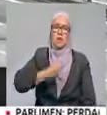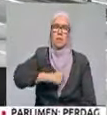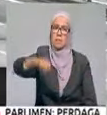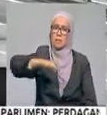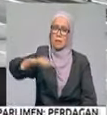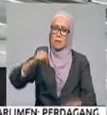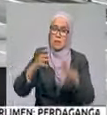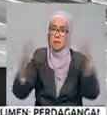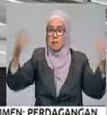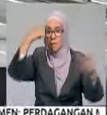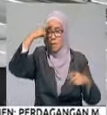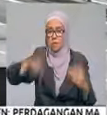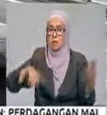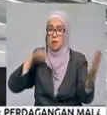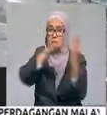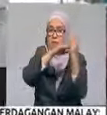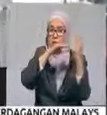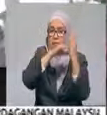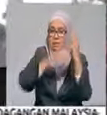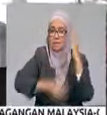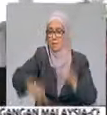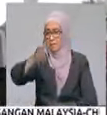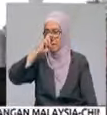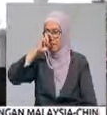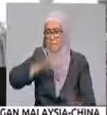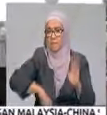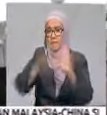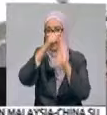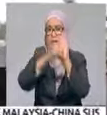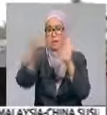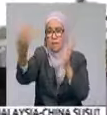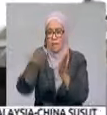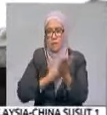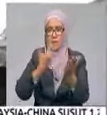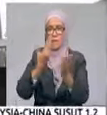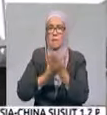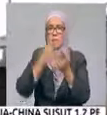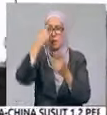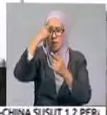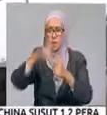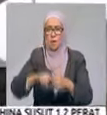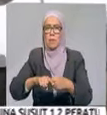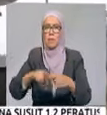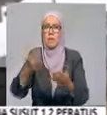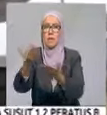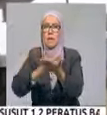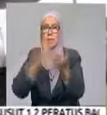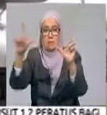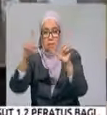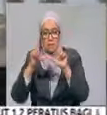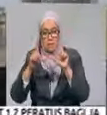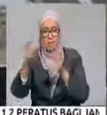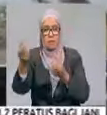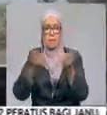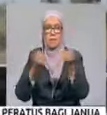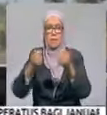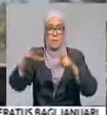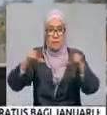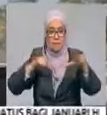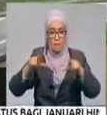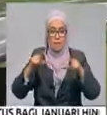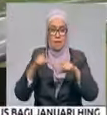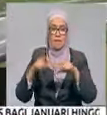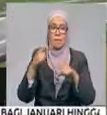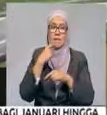bagi membantah penguatkuasaan syarat baru pembaharuan lesen. Menjelaskan perkara itu di lobi parlimen, Datuk Kamarudin turut memaklumkan yang PDRM